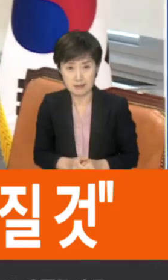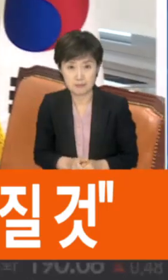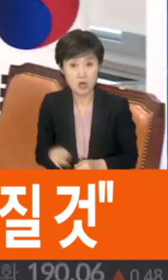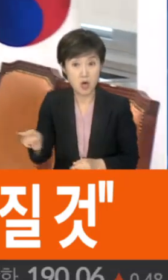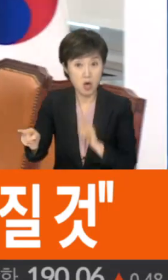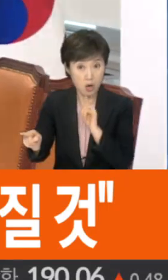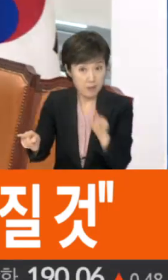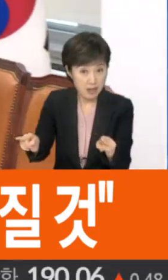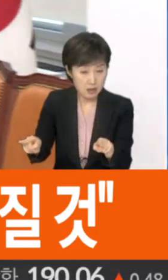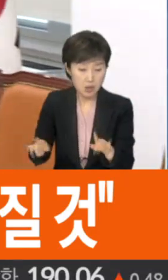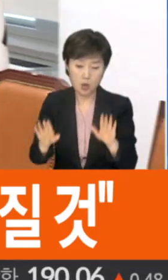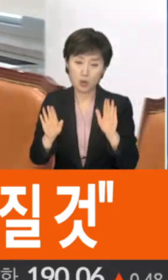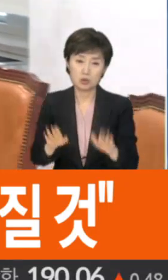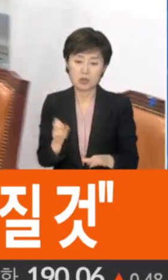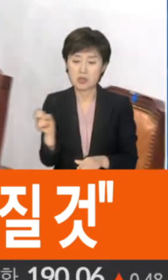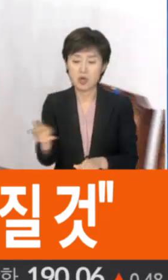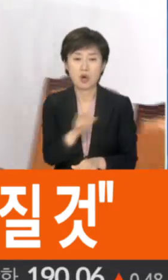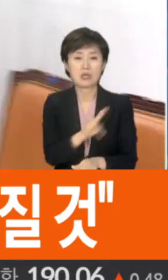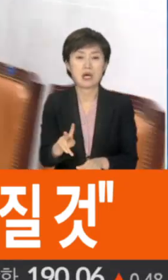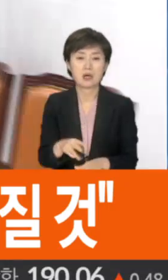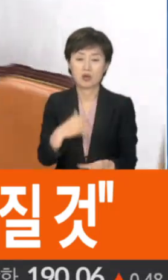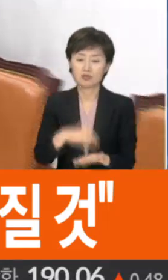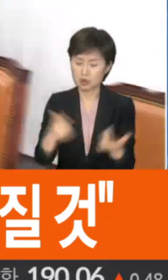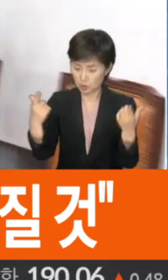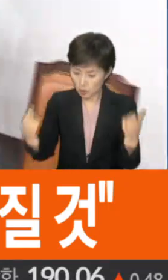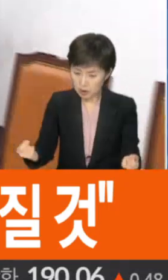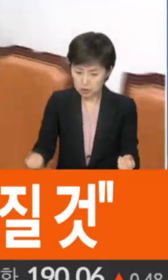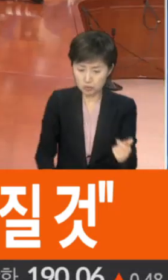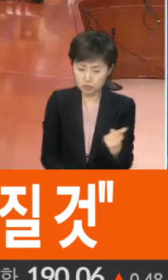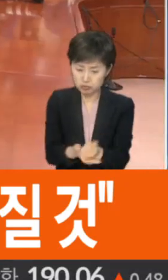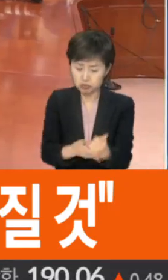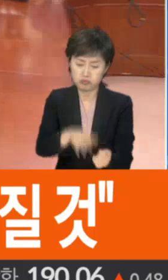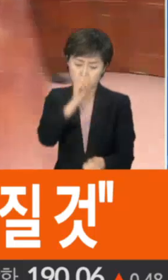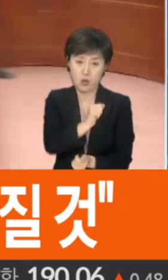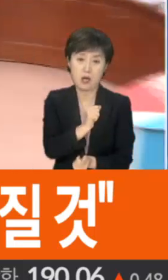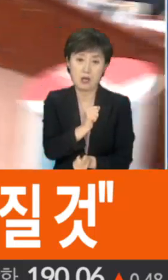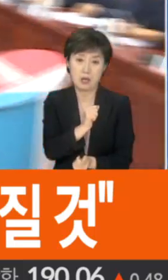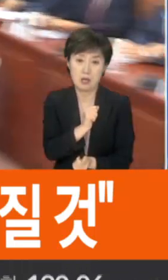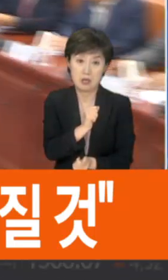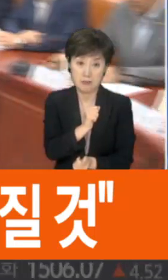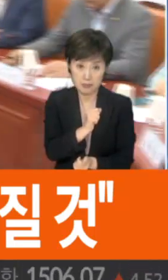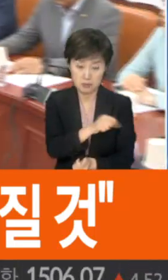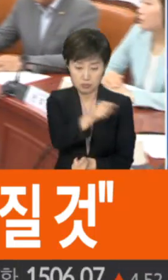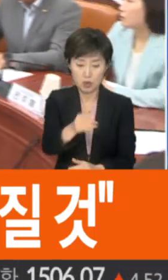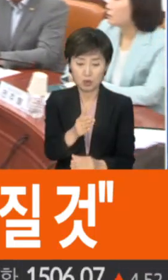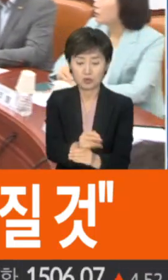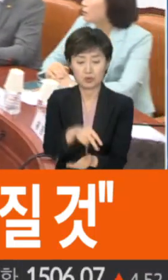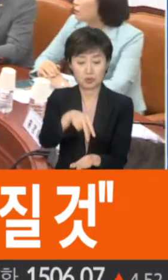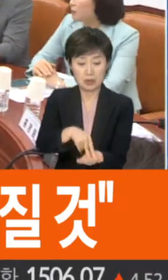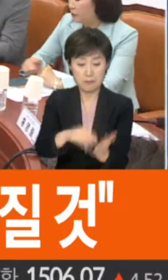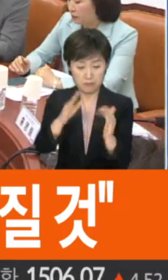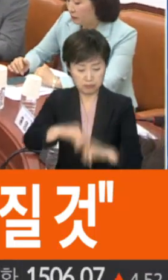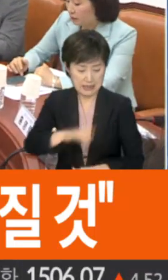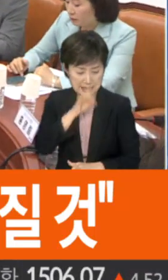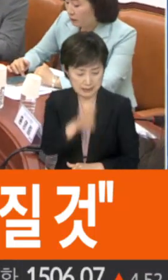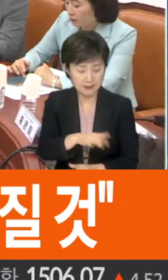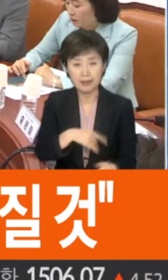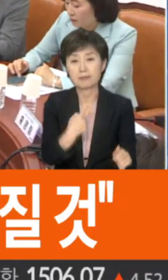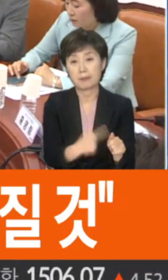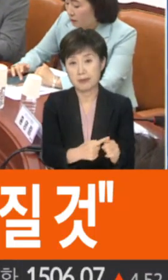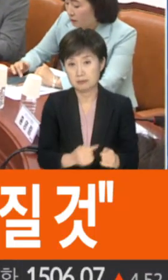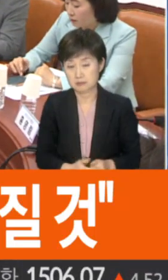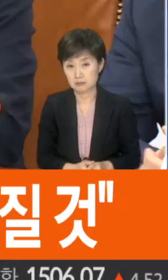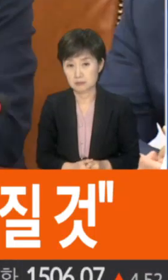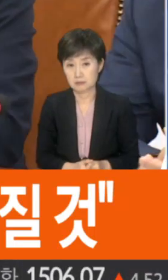황우여 비대위원장은 오늘 여야 동수로 추천하는 게 핵심 요소라며 최소한의 중립성이 무너지 것이라고